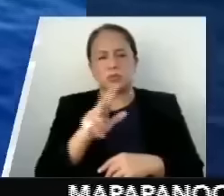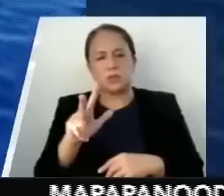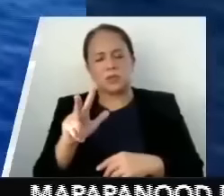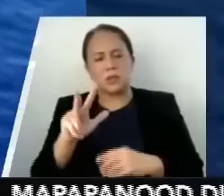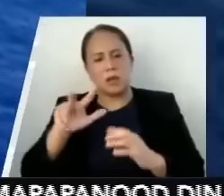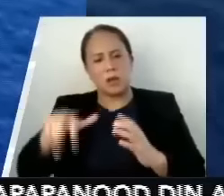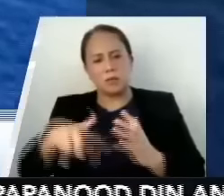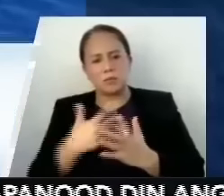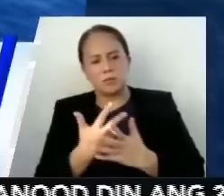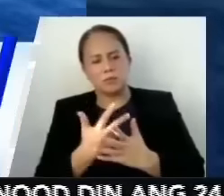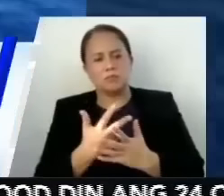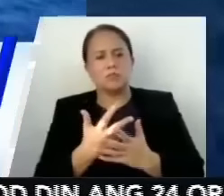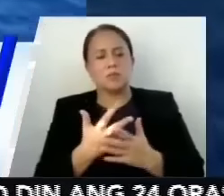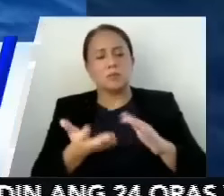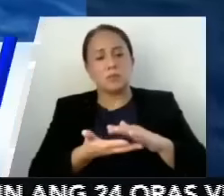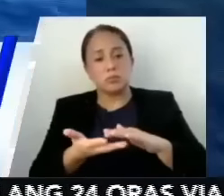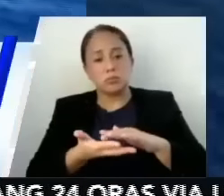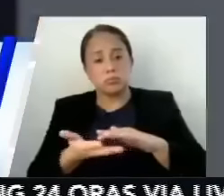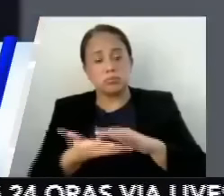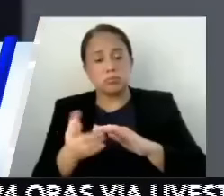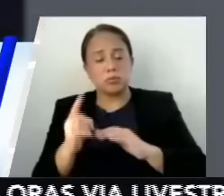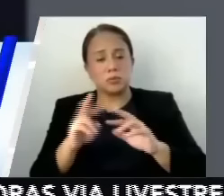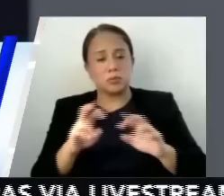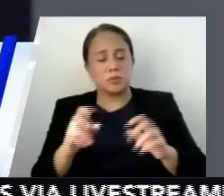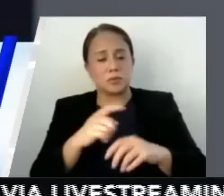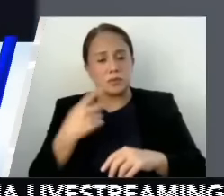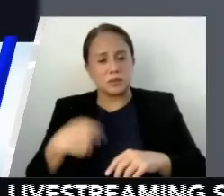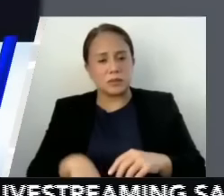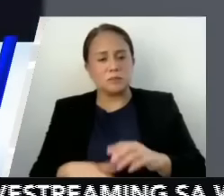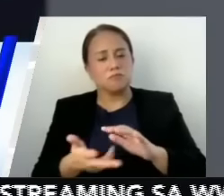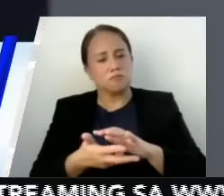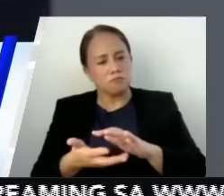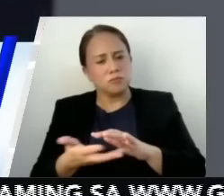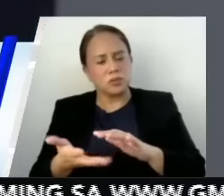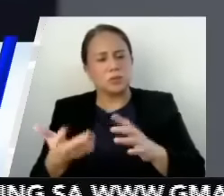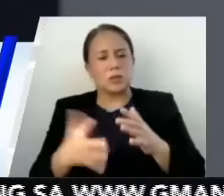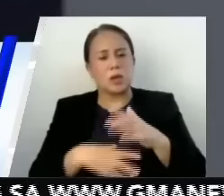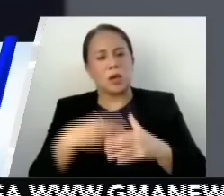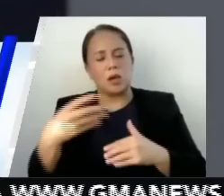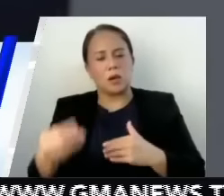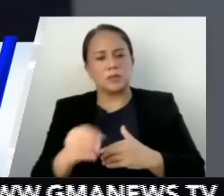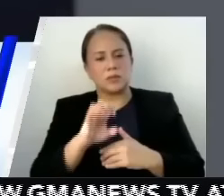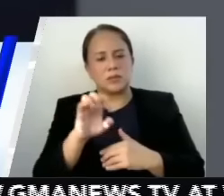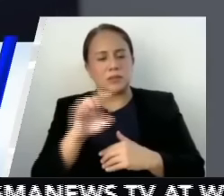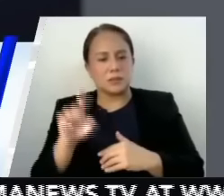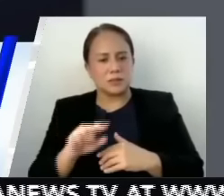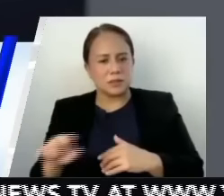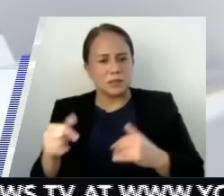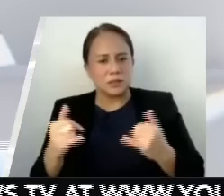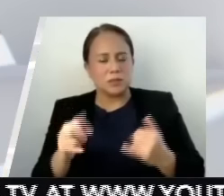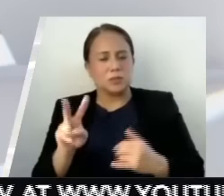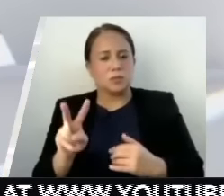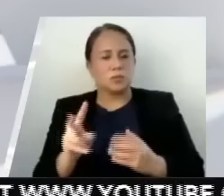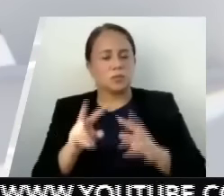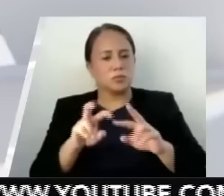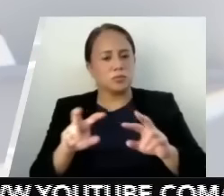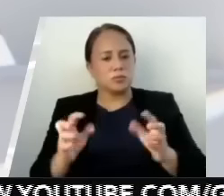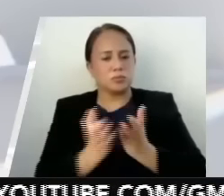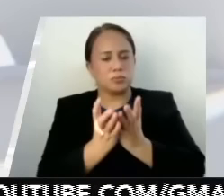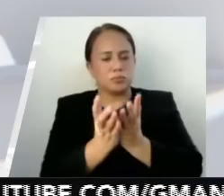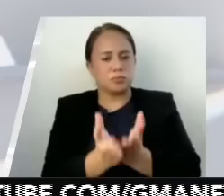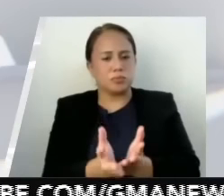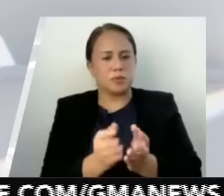o dumaraan lang daw ang mga survey ship ng China. Sa ngayon, nasa labas na ng EEZ ng Pilipinas ang dalawang survey ship. Passing through